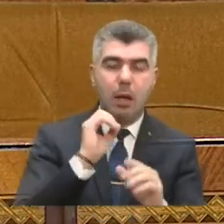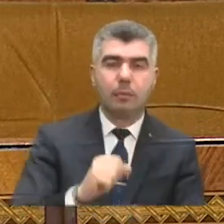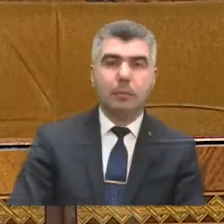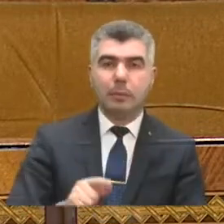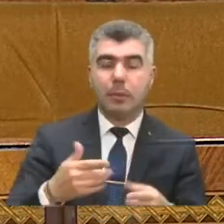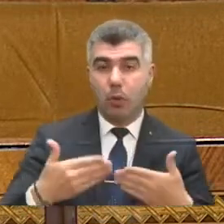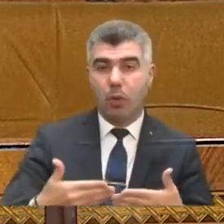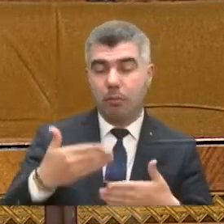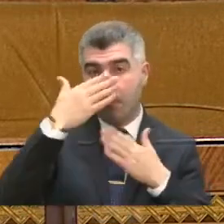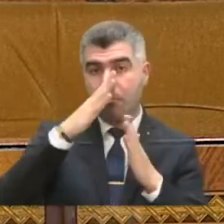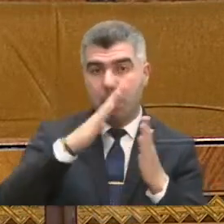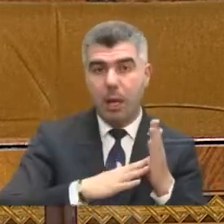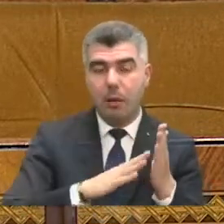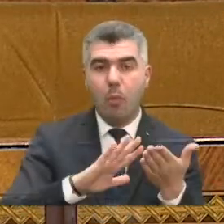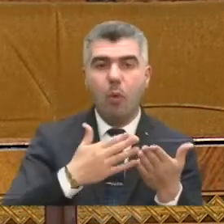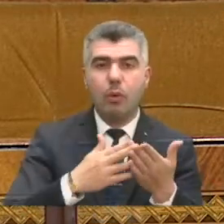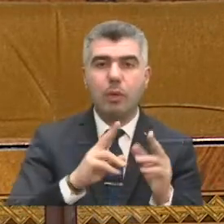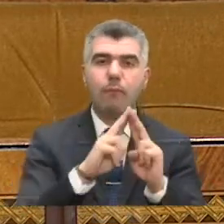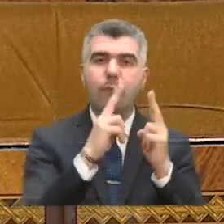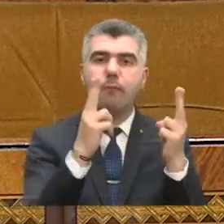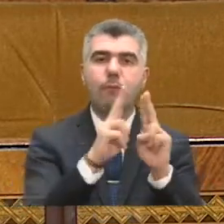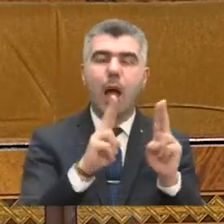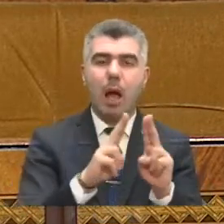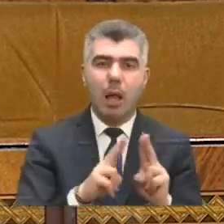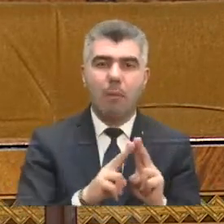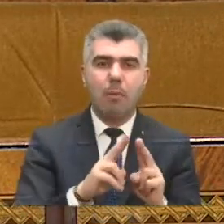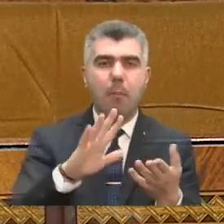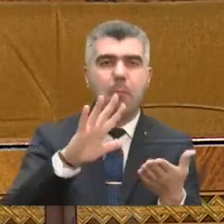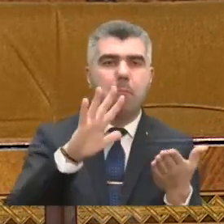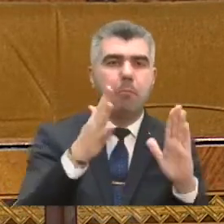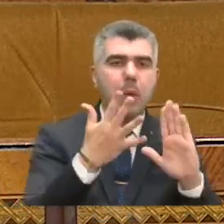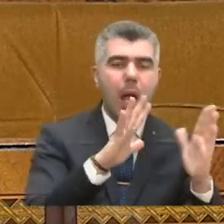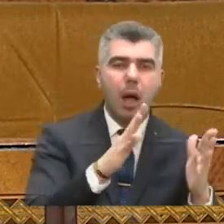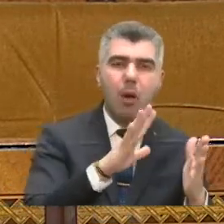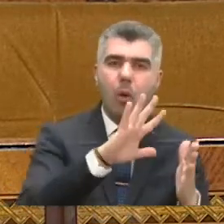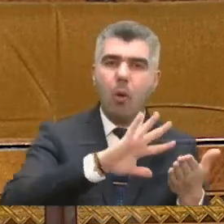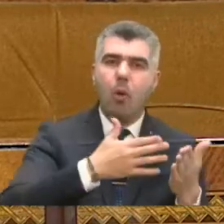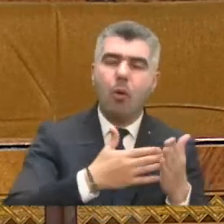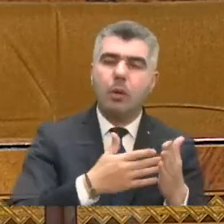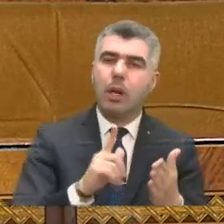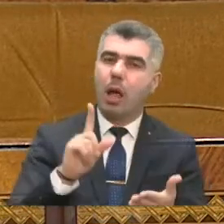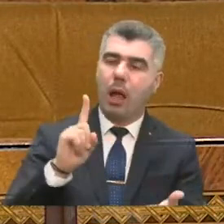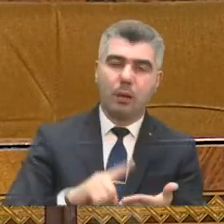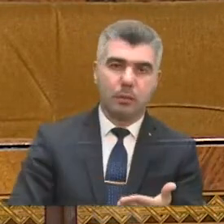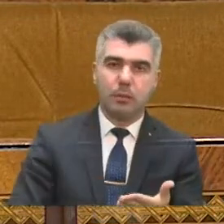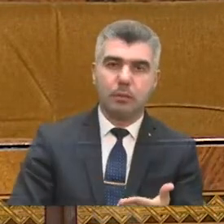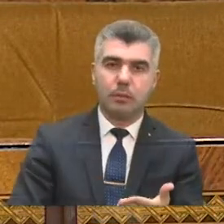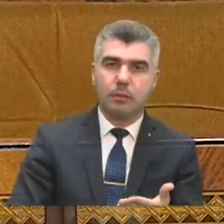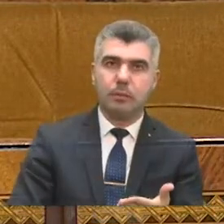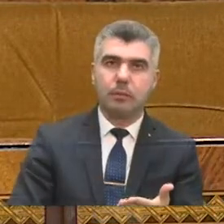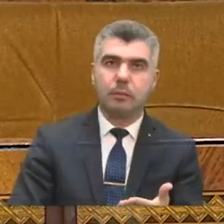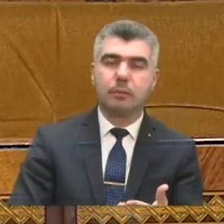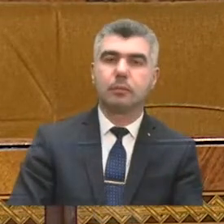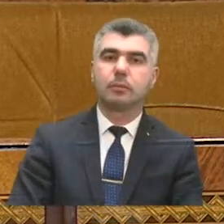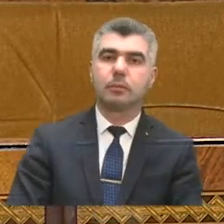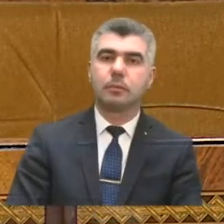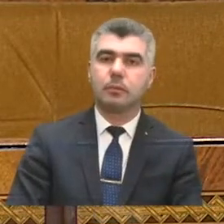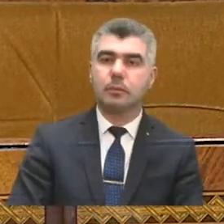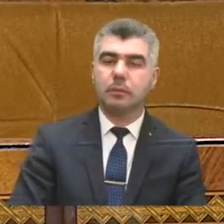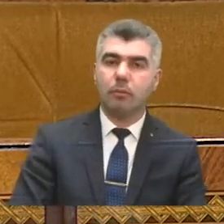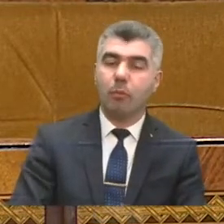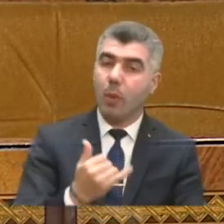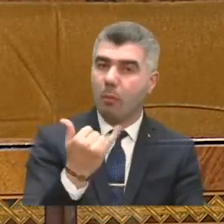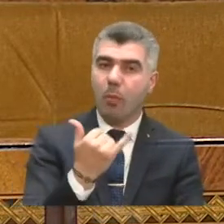اليوم العالم كله واقف على هذا الشيء ديال البيئة وهذا الشيء ديال المناخ وهذا الشيء. لهذا لا بد أن تعطوا